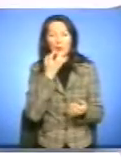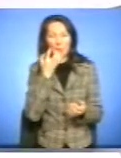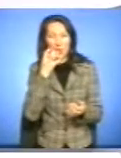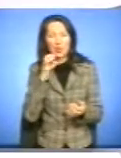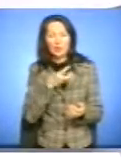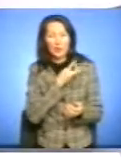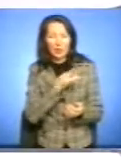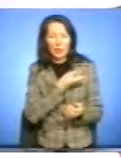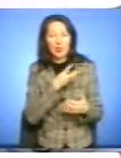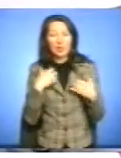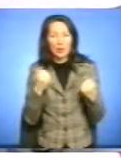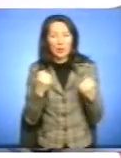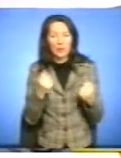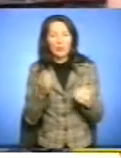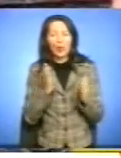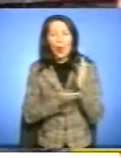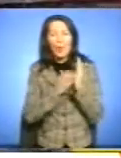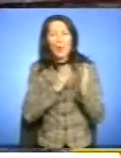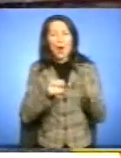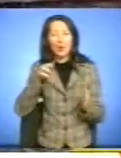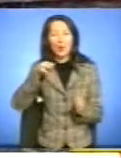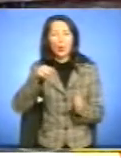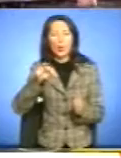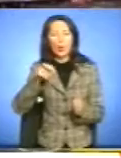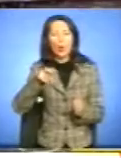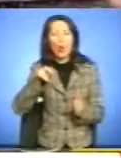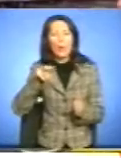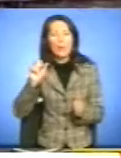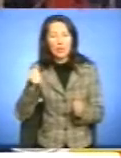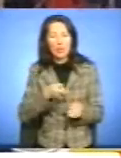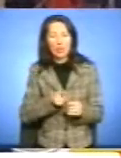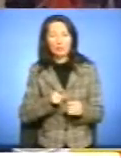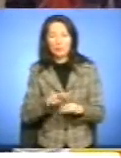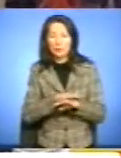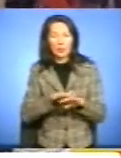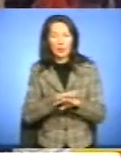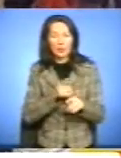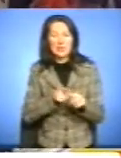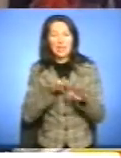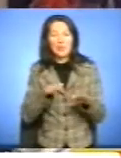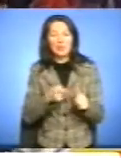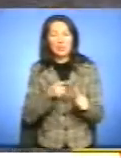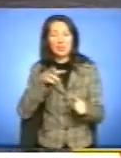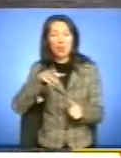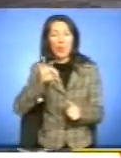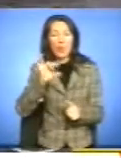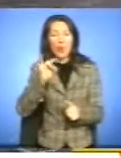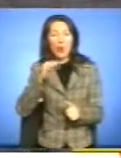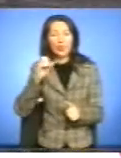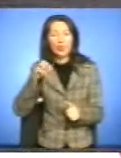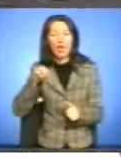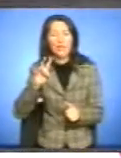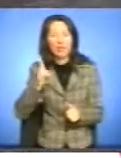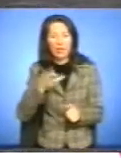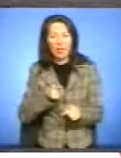У парку Топільча в будь-яку погоду людно. Це місце в народі називають моржатником. Всюди приходять ті, хто веде здоровий спосіб життя.